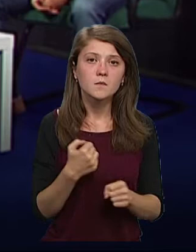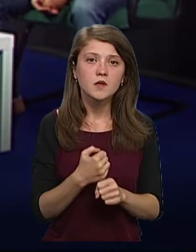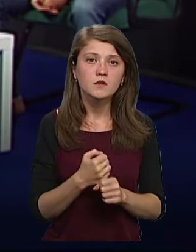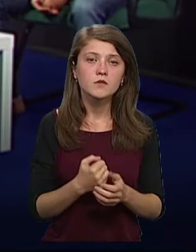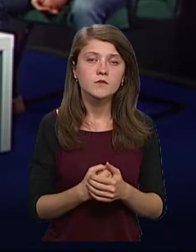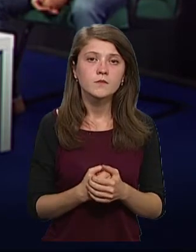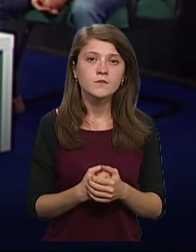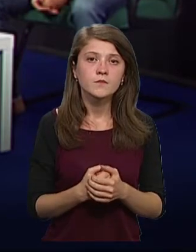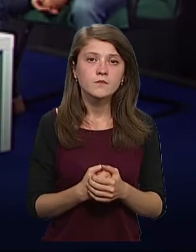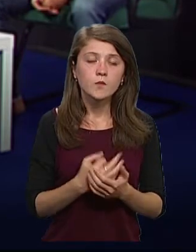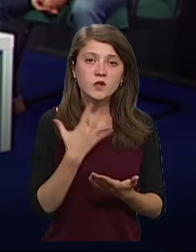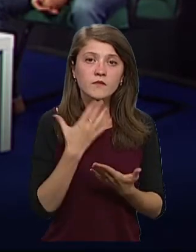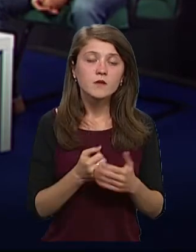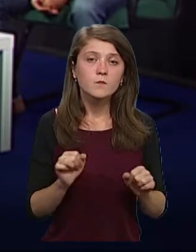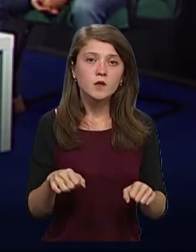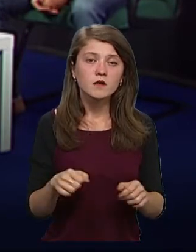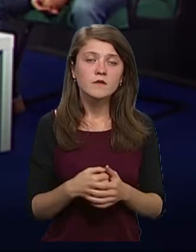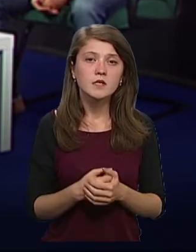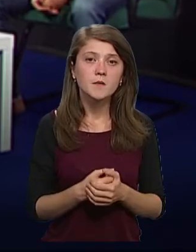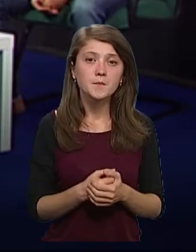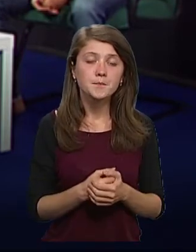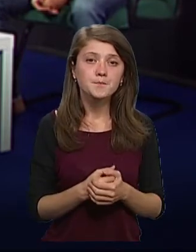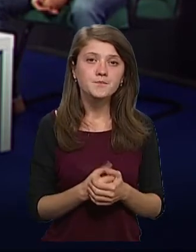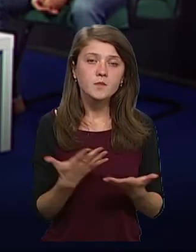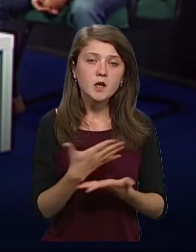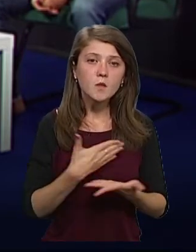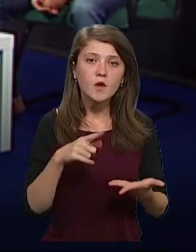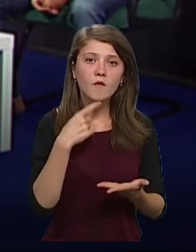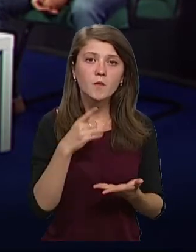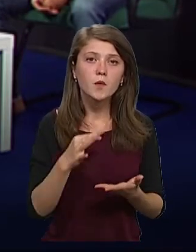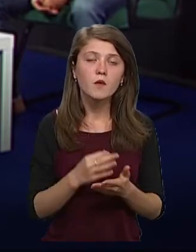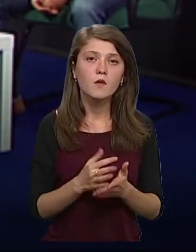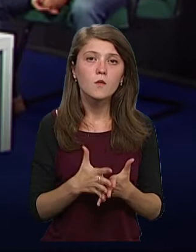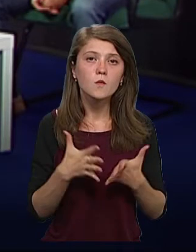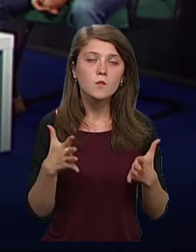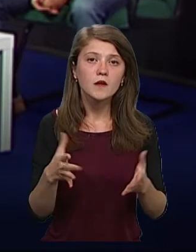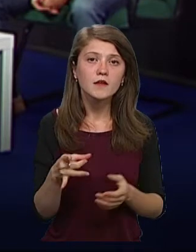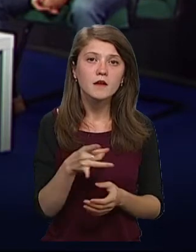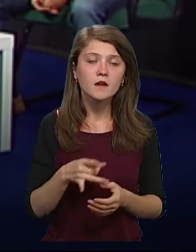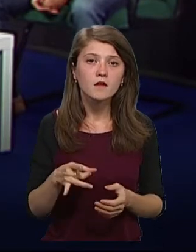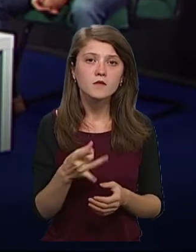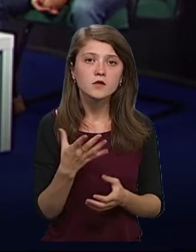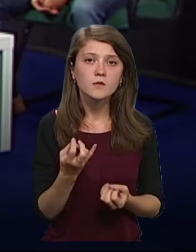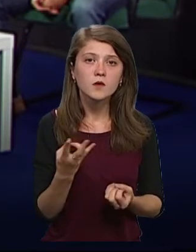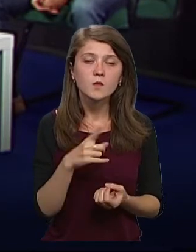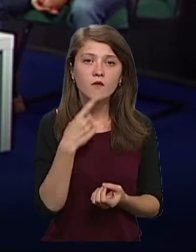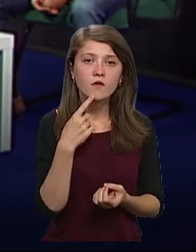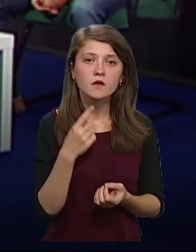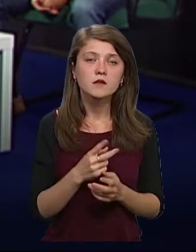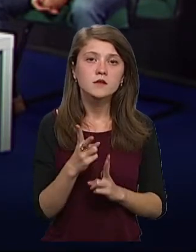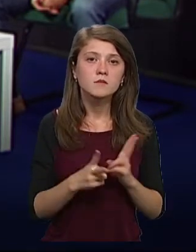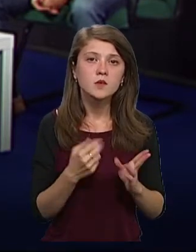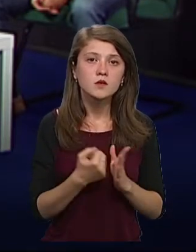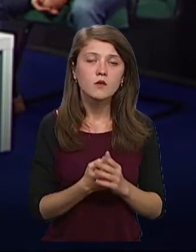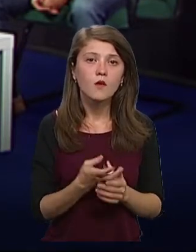своїми повноваженнями і так далі. Далі, якщо ми говоримо про укрупнені райони, тут ще треба говорити про зміни до Конституції,